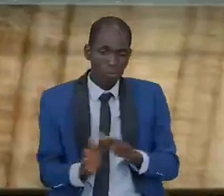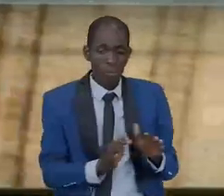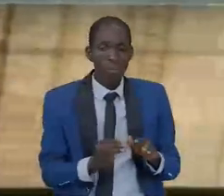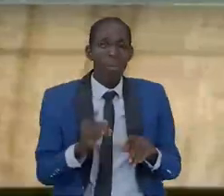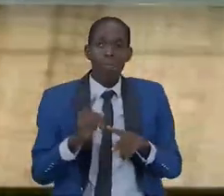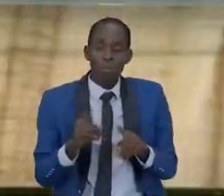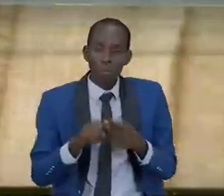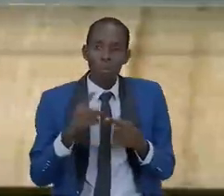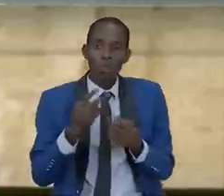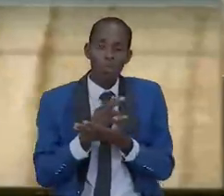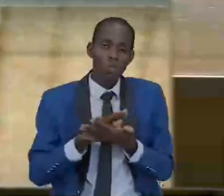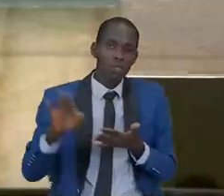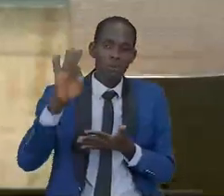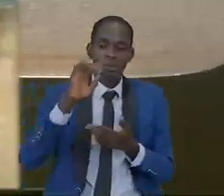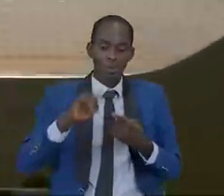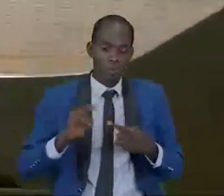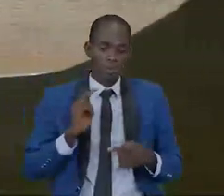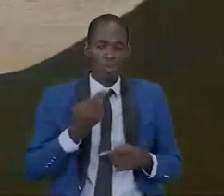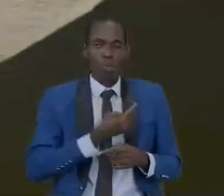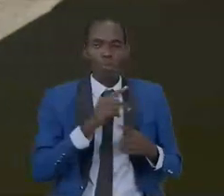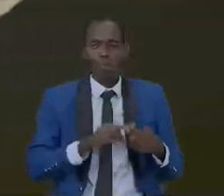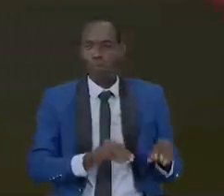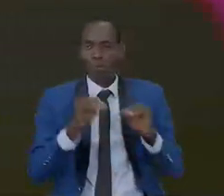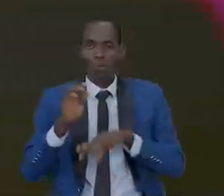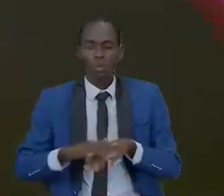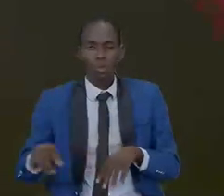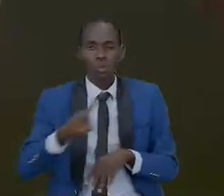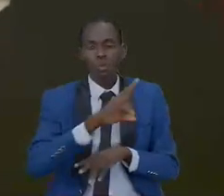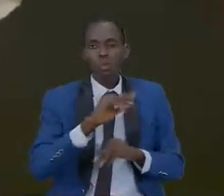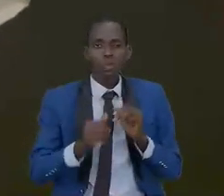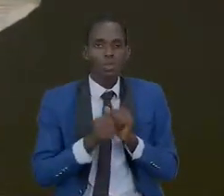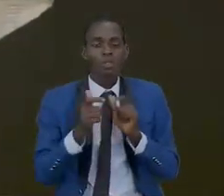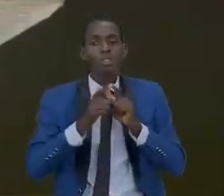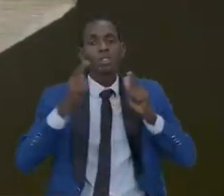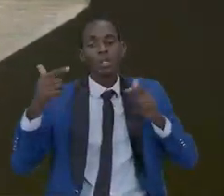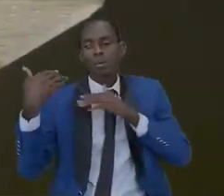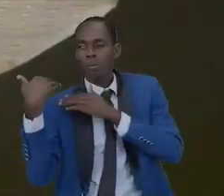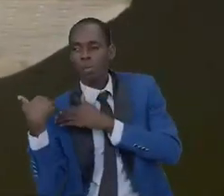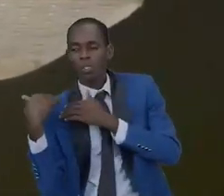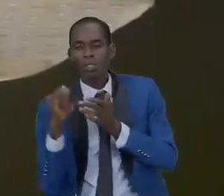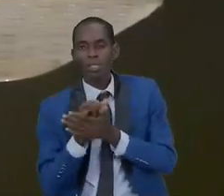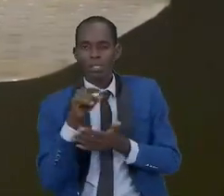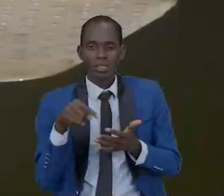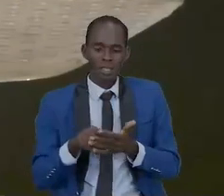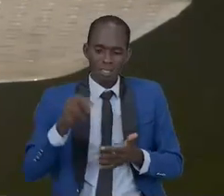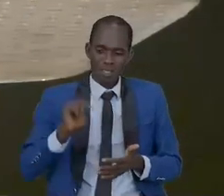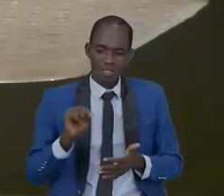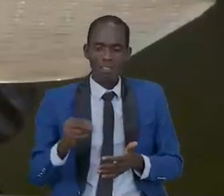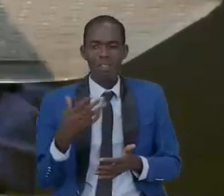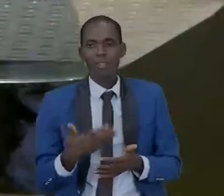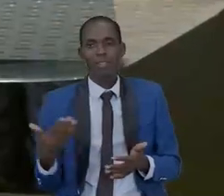l'appareil bon au Saint-Esprit et à nous de ne vous imposer d'autres charges que ce qui est